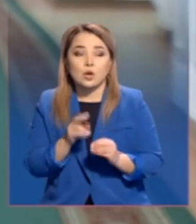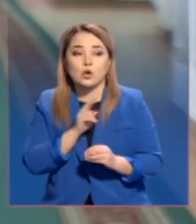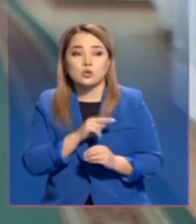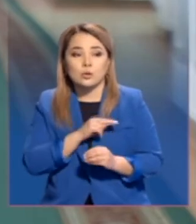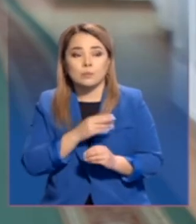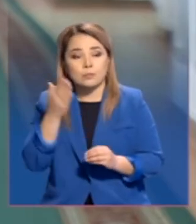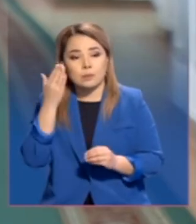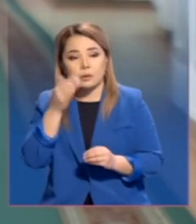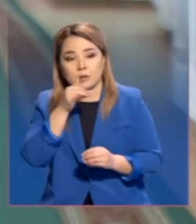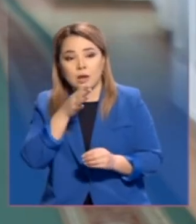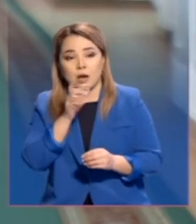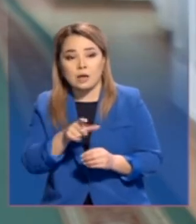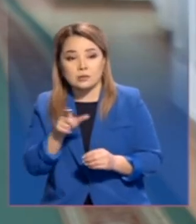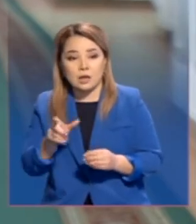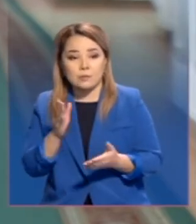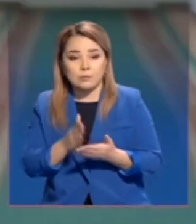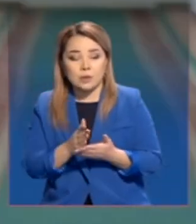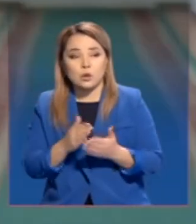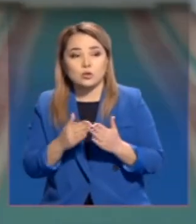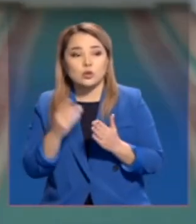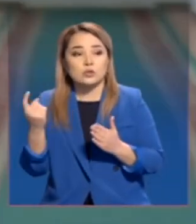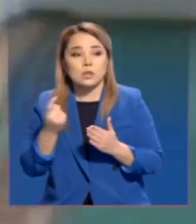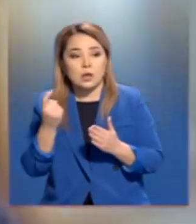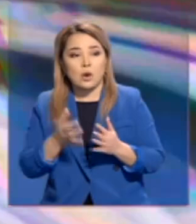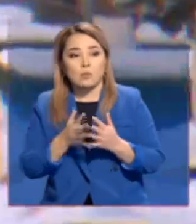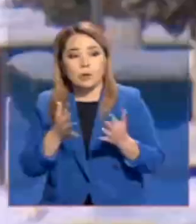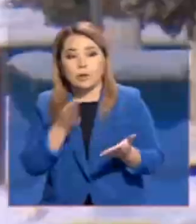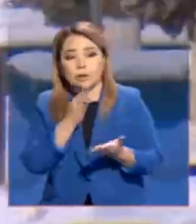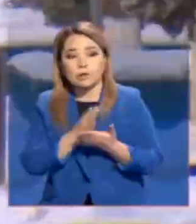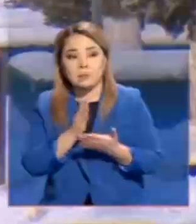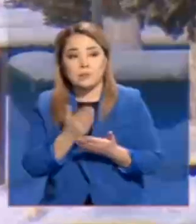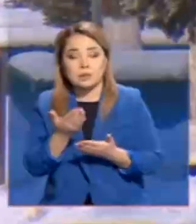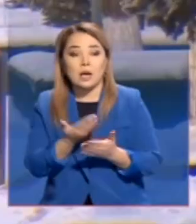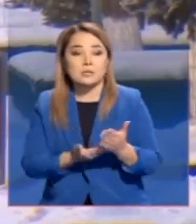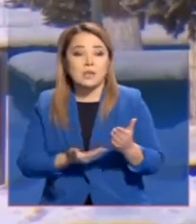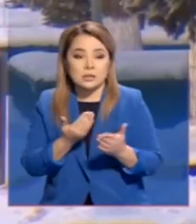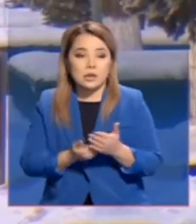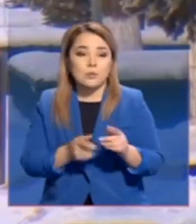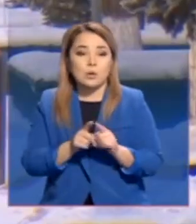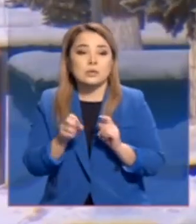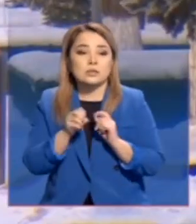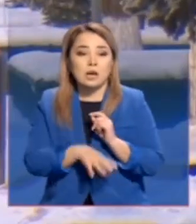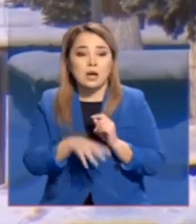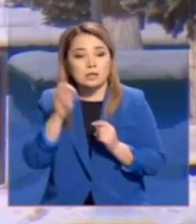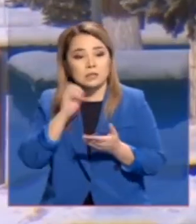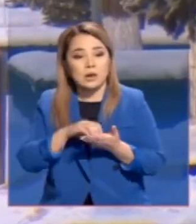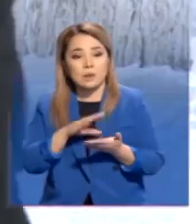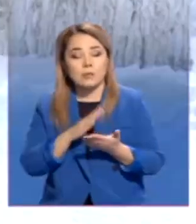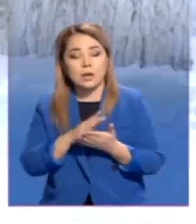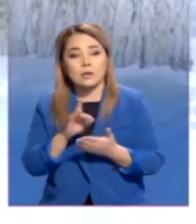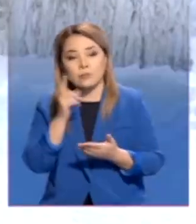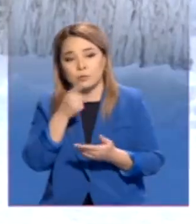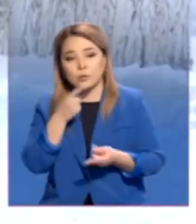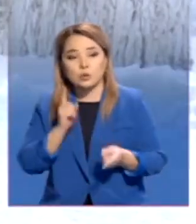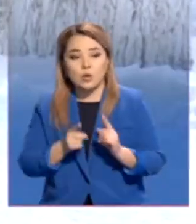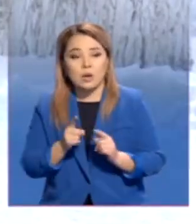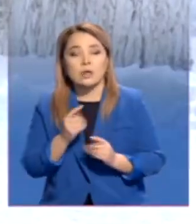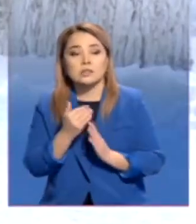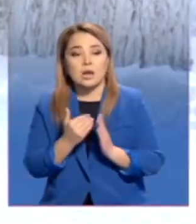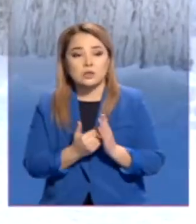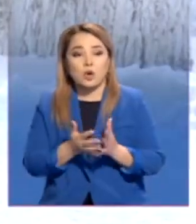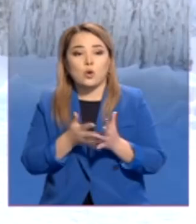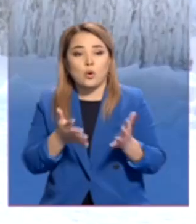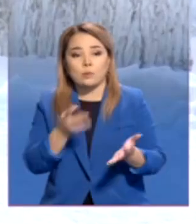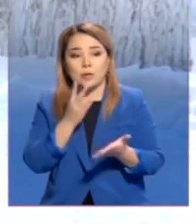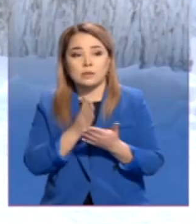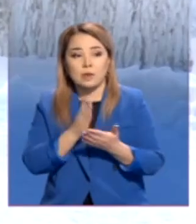жұмысқа қабілетсіз адамдары бар үй шаруашылықтар бейім келеді. Сарапшылар елдегі кедейлер саны ресми статистикадағыдан да көп болуы мүмкін екенін